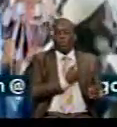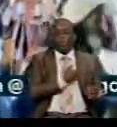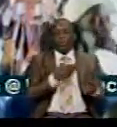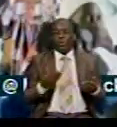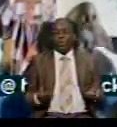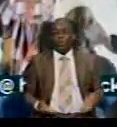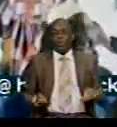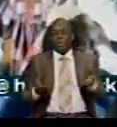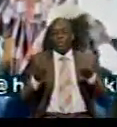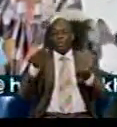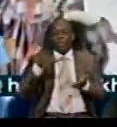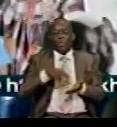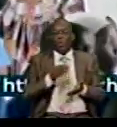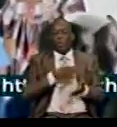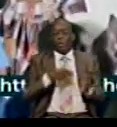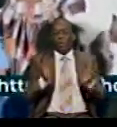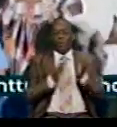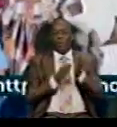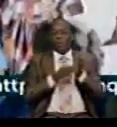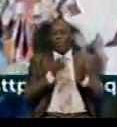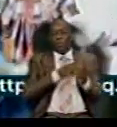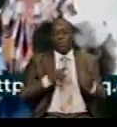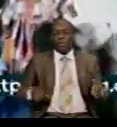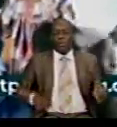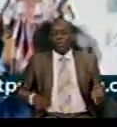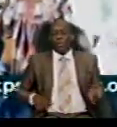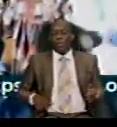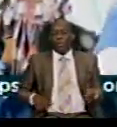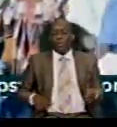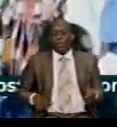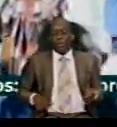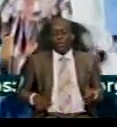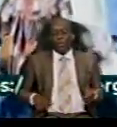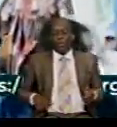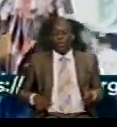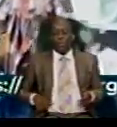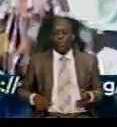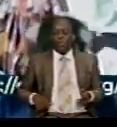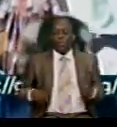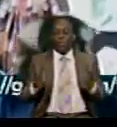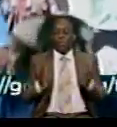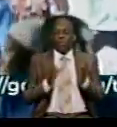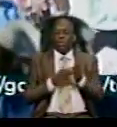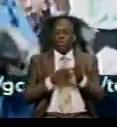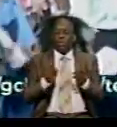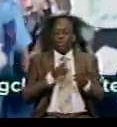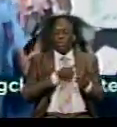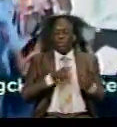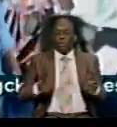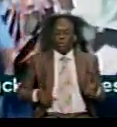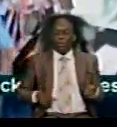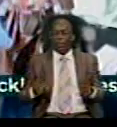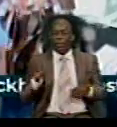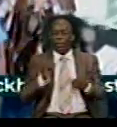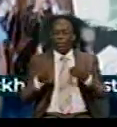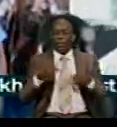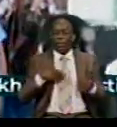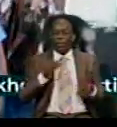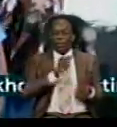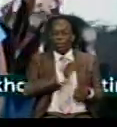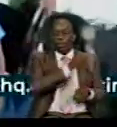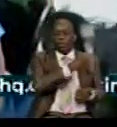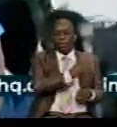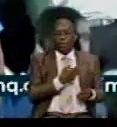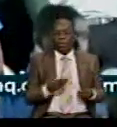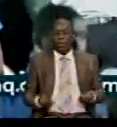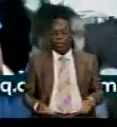Tout le monde. Dieu est bon. Il m'a fait du bien. Oh mon